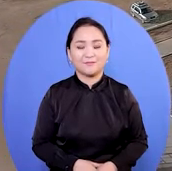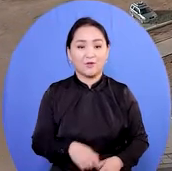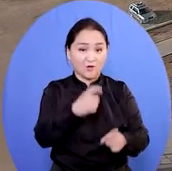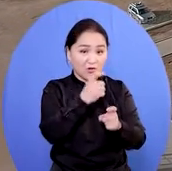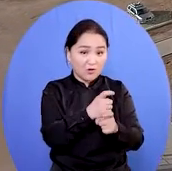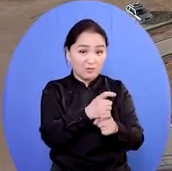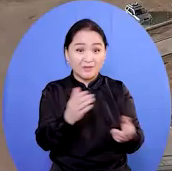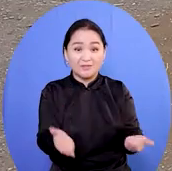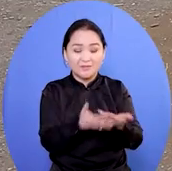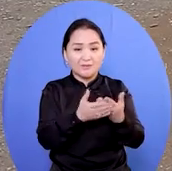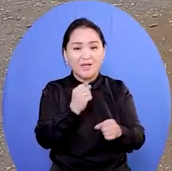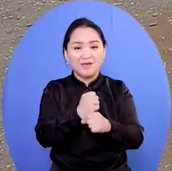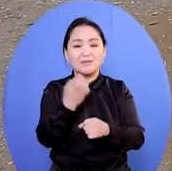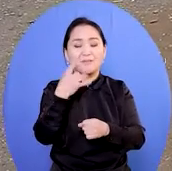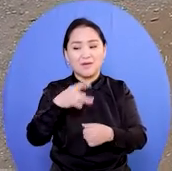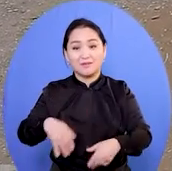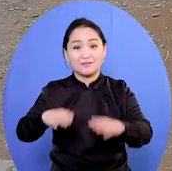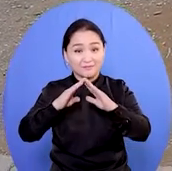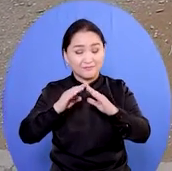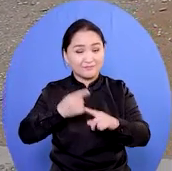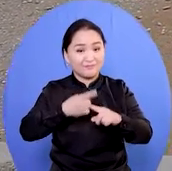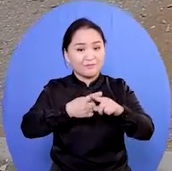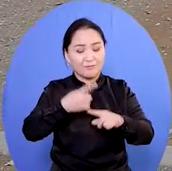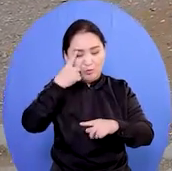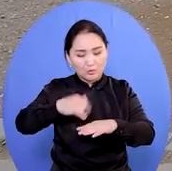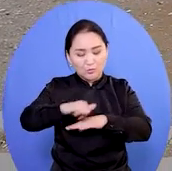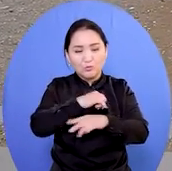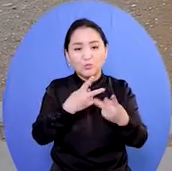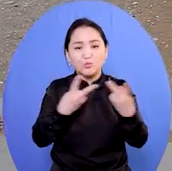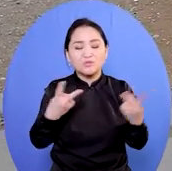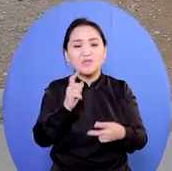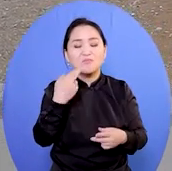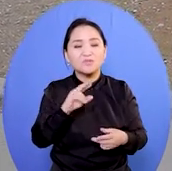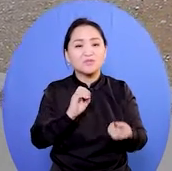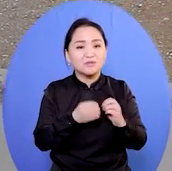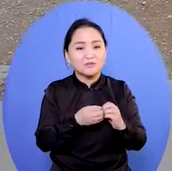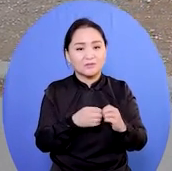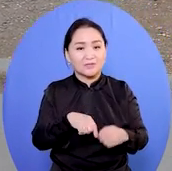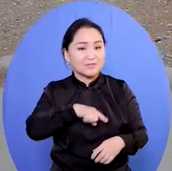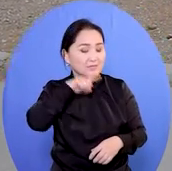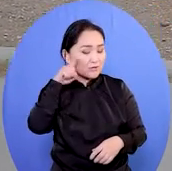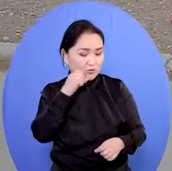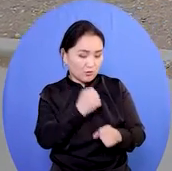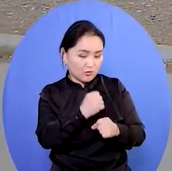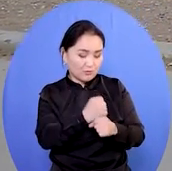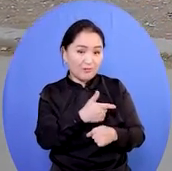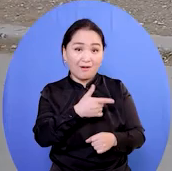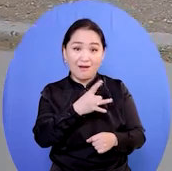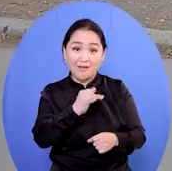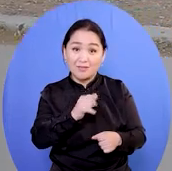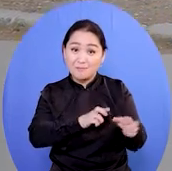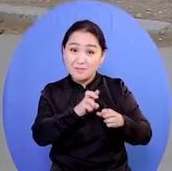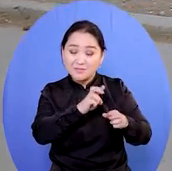За хөдөлмөр эрхлэлтийг дэмжих ажлын байрыг нэмэгдүүлэх чиглэлээр үндэсний хэмжээнд хэрэгждэг нэгэн төсөл бол залуучуудын хөдөлмөр эрхлэл гарааны